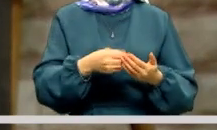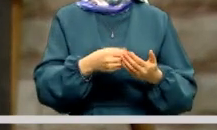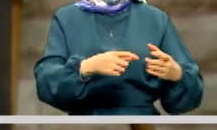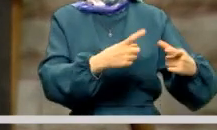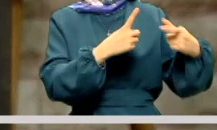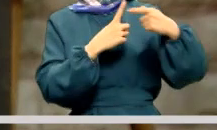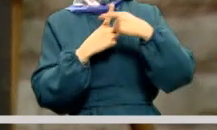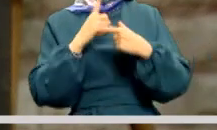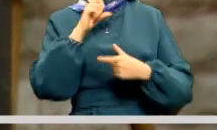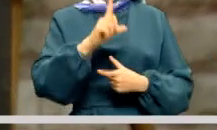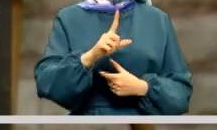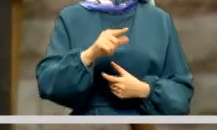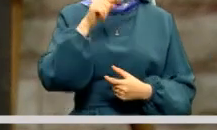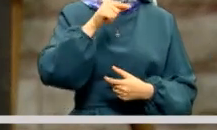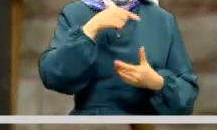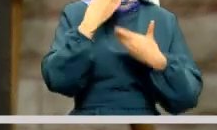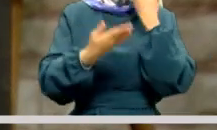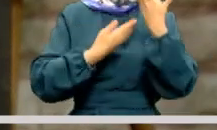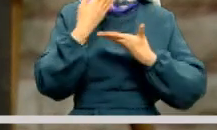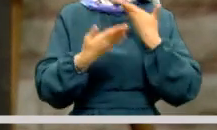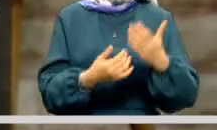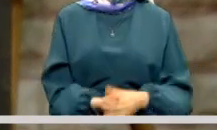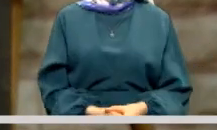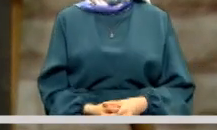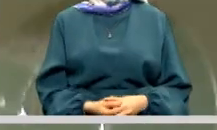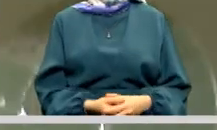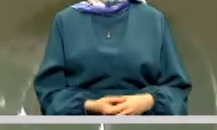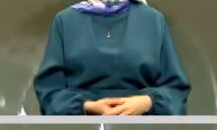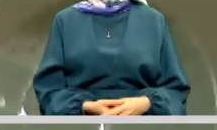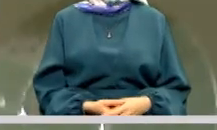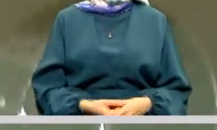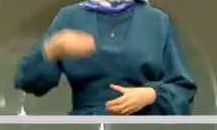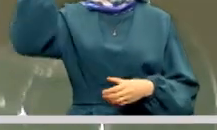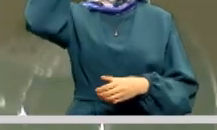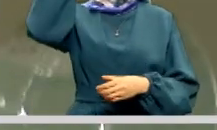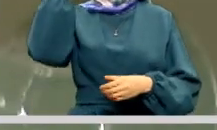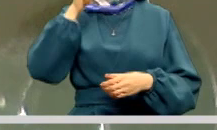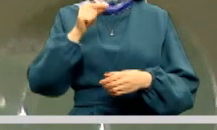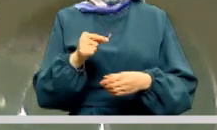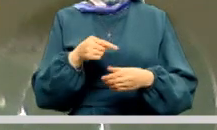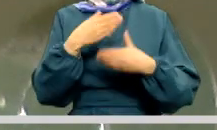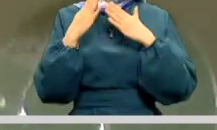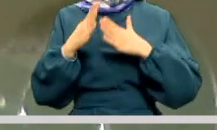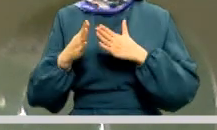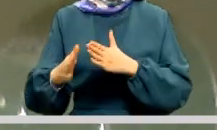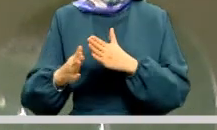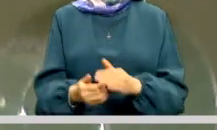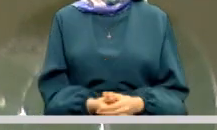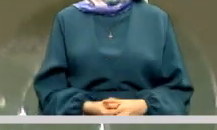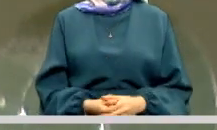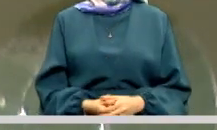Yani Ancak bunu bu şekilde ifade edebiliriz Peki hocam tam da girdiğiniz noktadan devam etsek dediniz ya